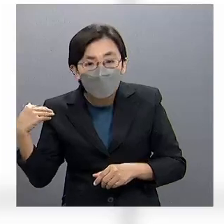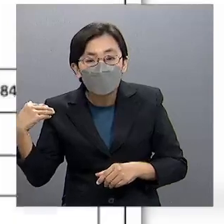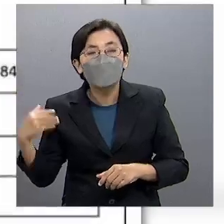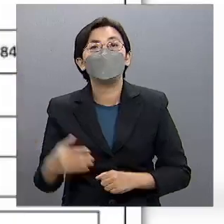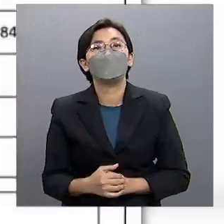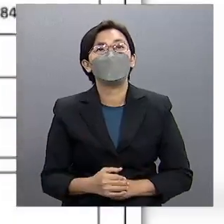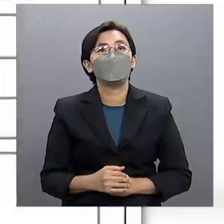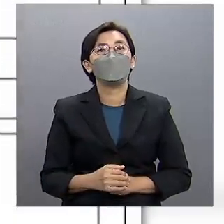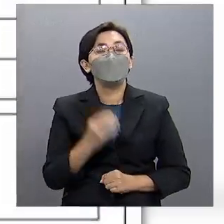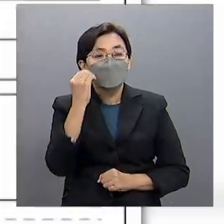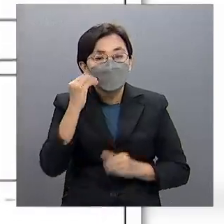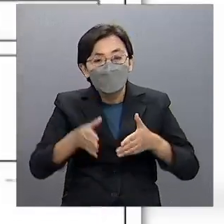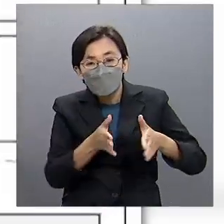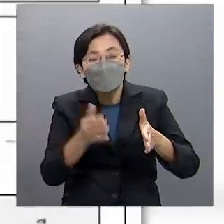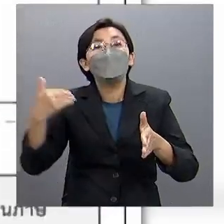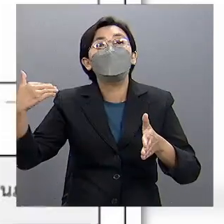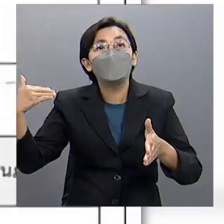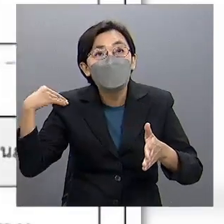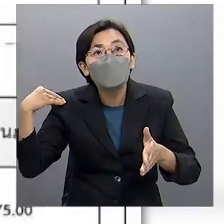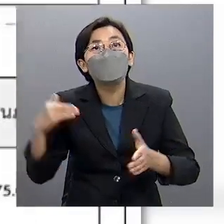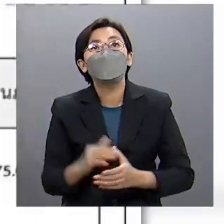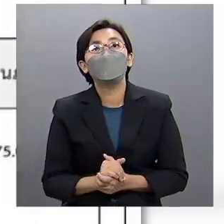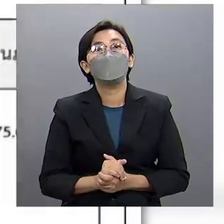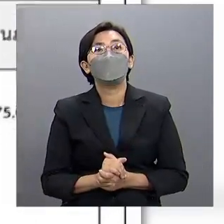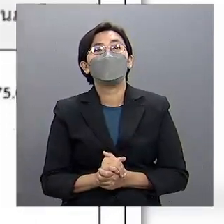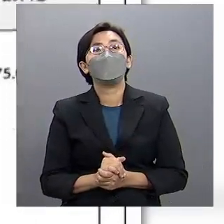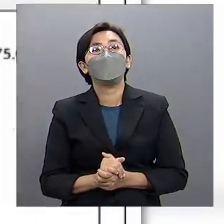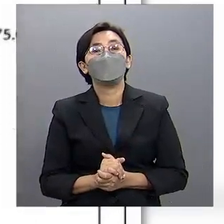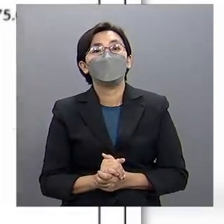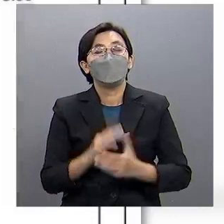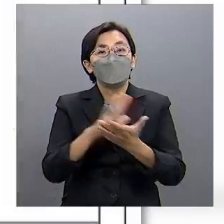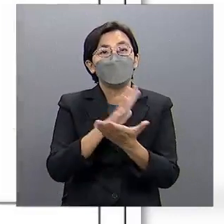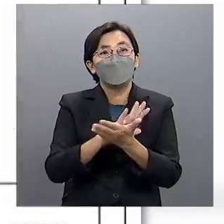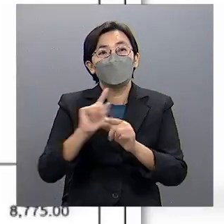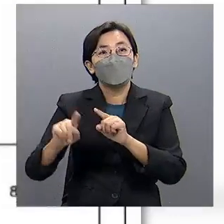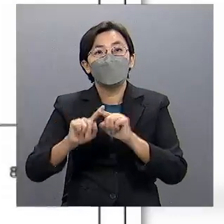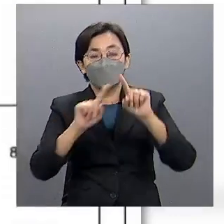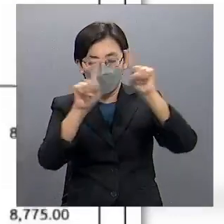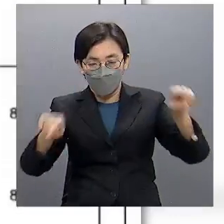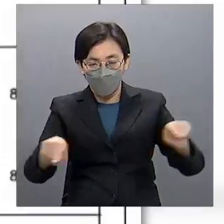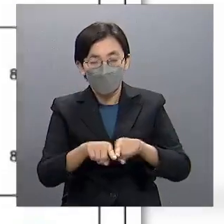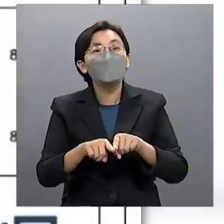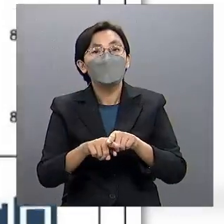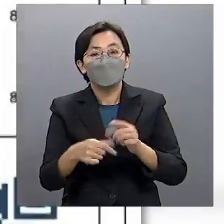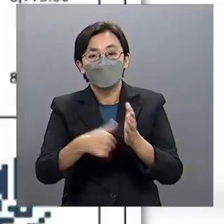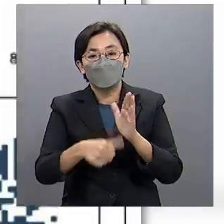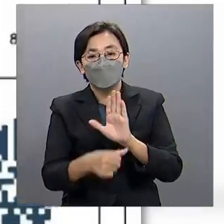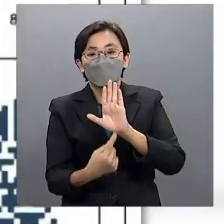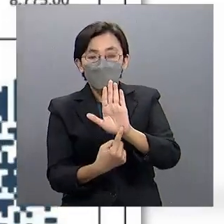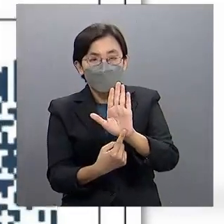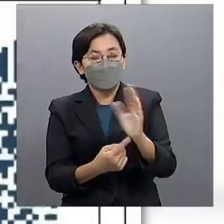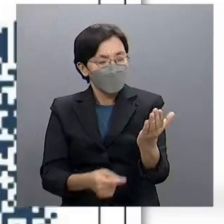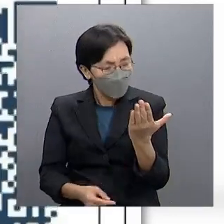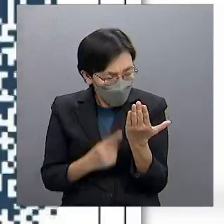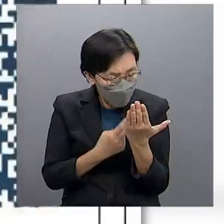อยู่ของตัวเราอีกนะครับแล้วก็โพสต์รูปเอกสารต่างๆเนี่ยคุณผู้ชมโอ้โหดูสิถ้าเป็นเอกสารที่เห็นแบบนี้เนี่ยเป็นใครก็อย